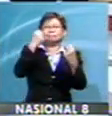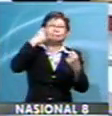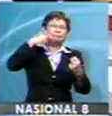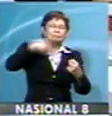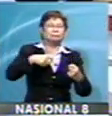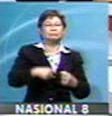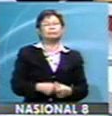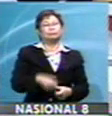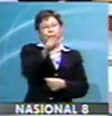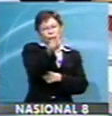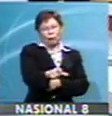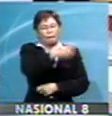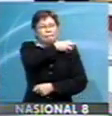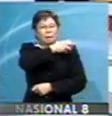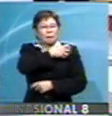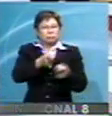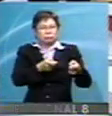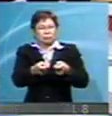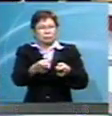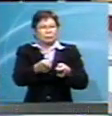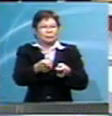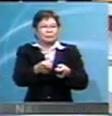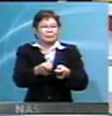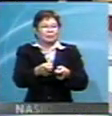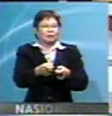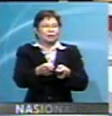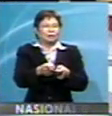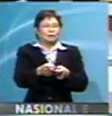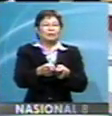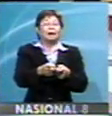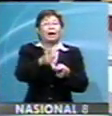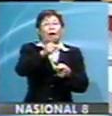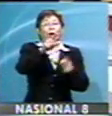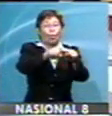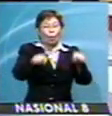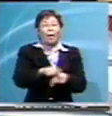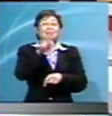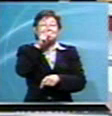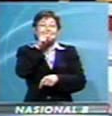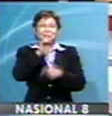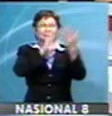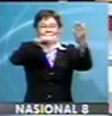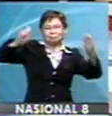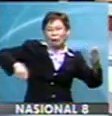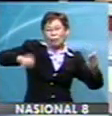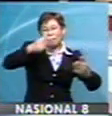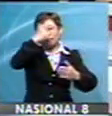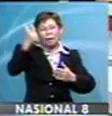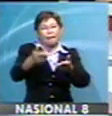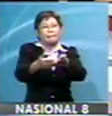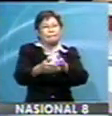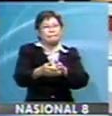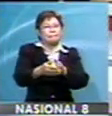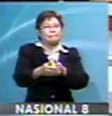melawan seorang pegawai tadbir lembaga kemajuan wilayah Kedah diadapkan ke mahkamah sesyen alustar atas tuduhan meminta dan Cuba